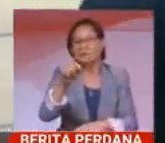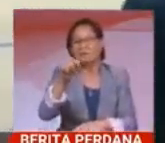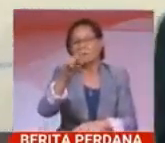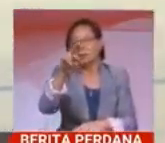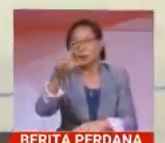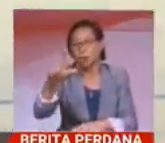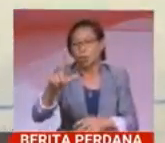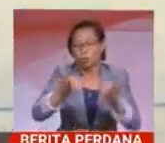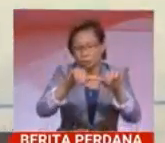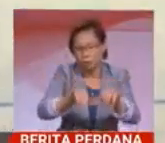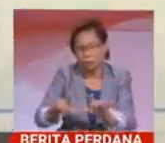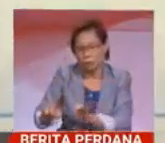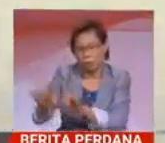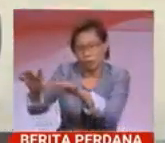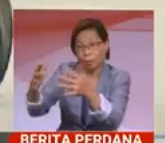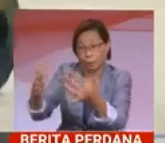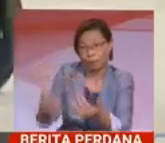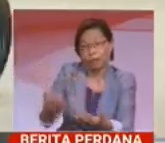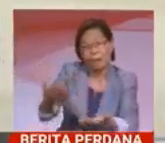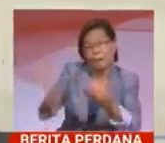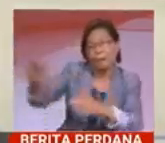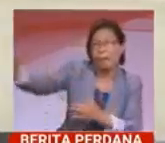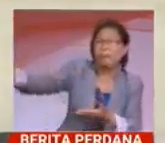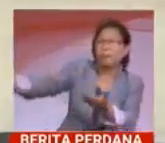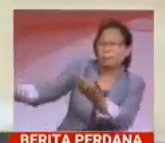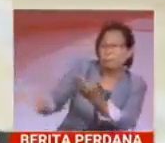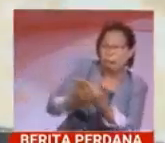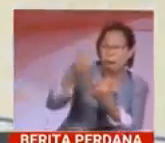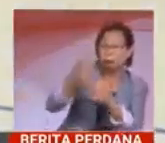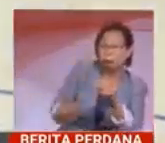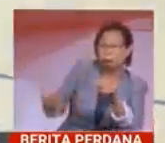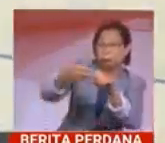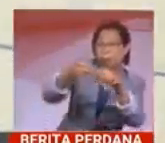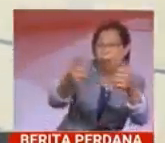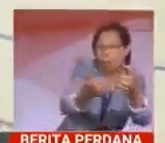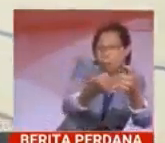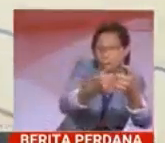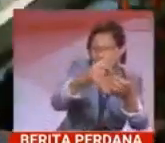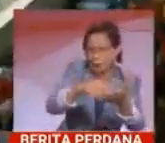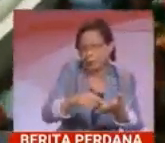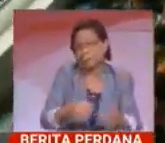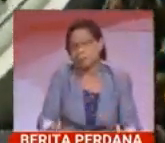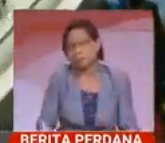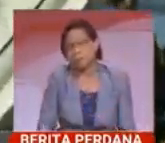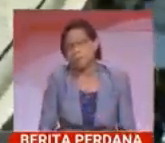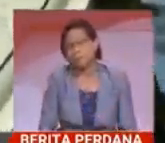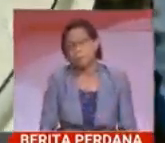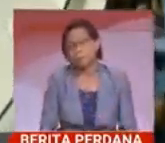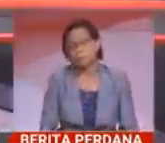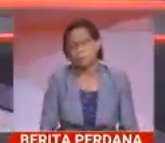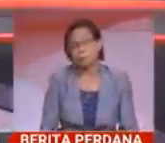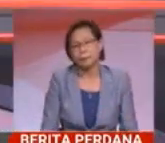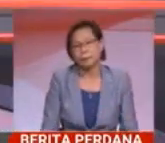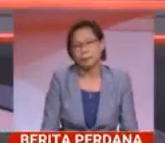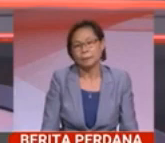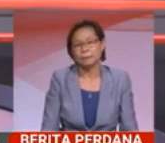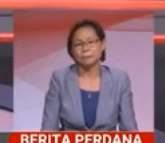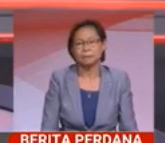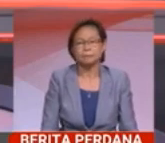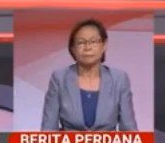yang berada di melbourne australia dijaga pulang untuk menyertai kejohanan ini hai